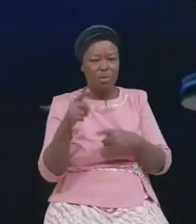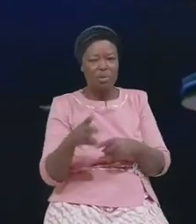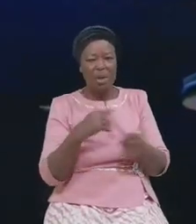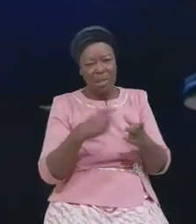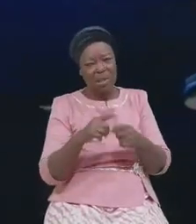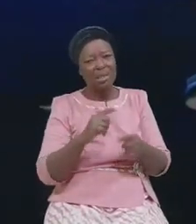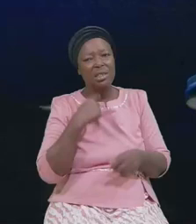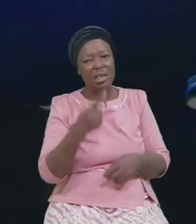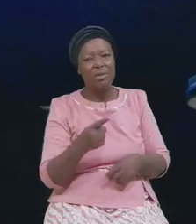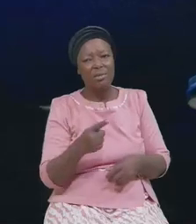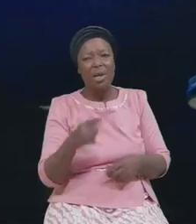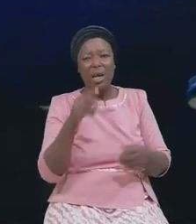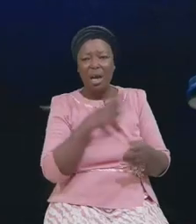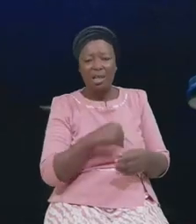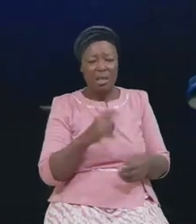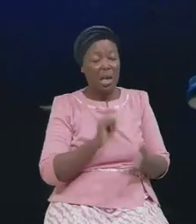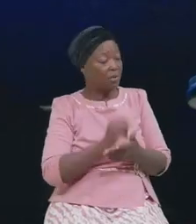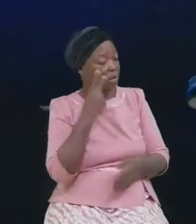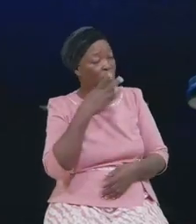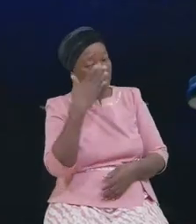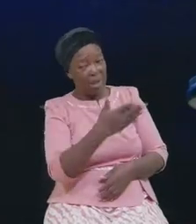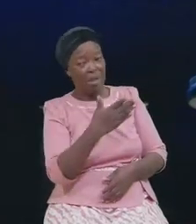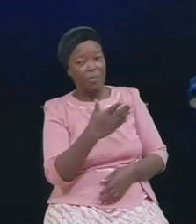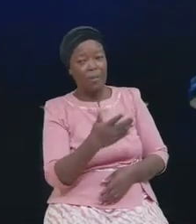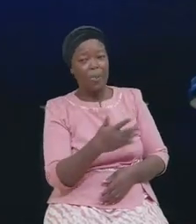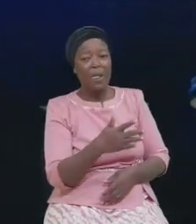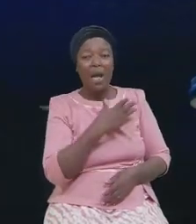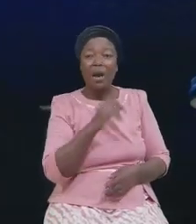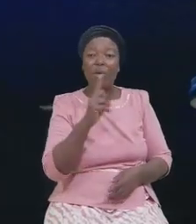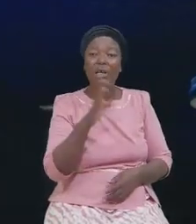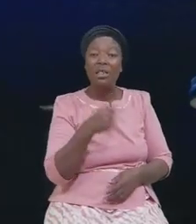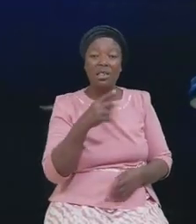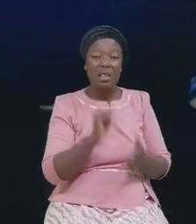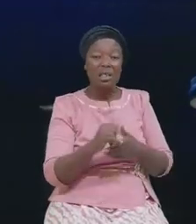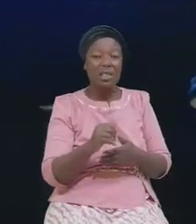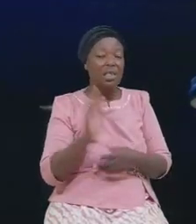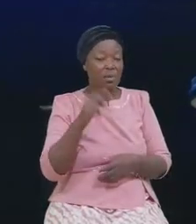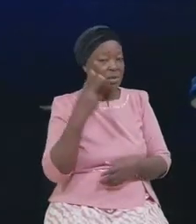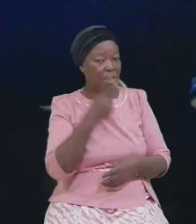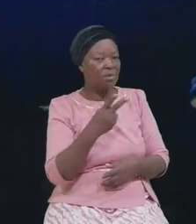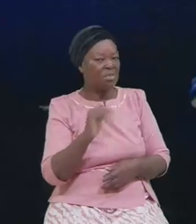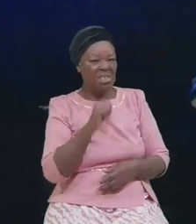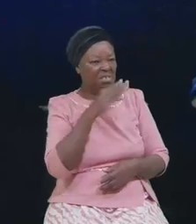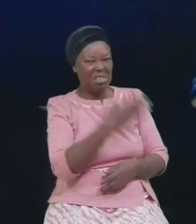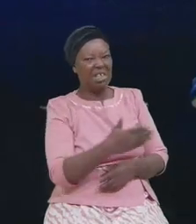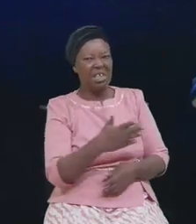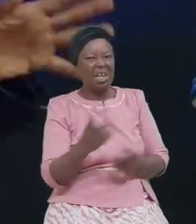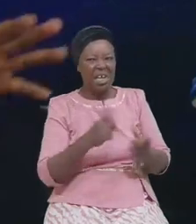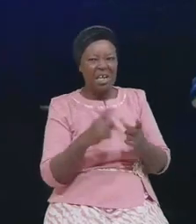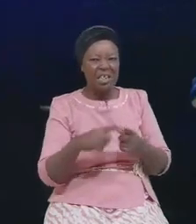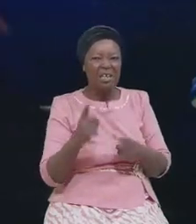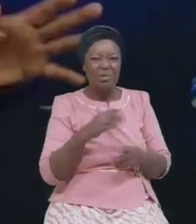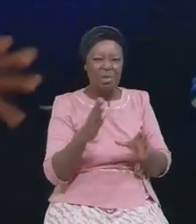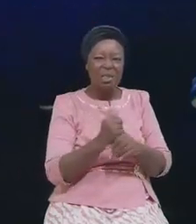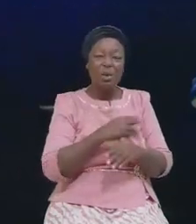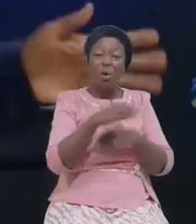et dit, je te verrai là-bas. Et là où ils veulent t'avoir, ce n'est pas là-bas, ils ne sont pas là-bas. Et tu vas prendre tout le jour, ils vont